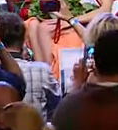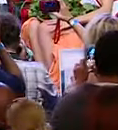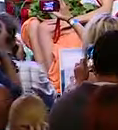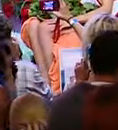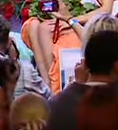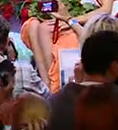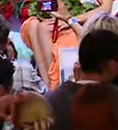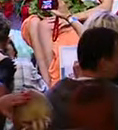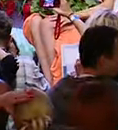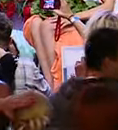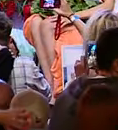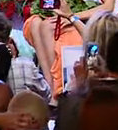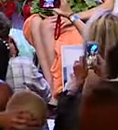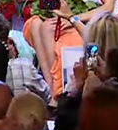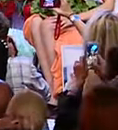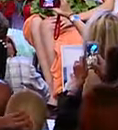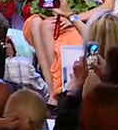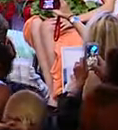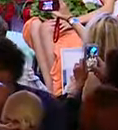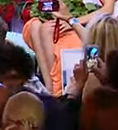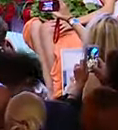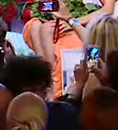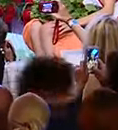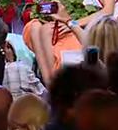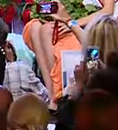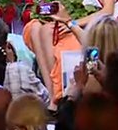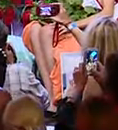Drodzy Państwo, dziękujemy bardzo serdecznie.